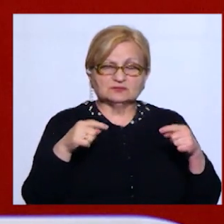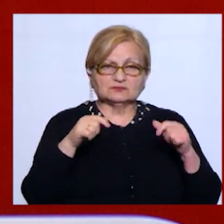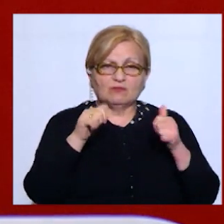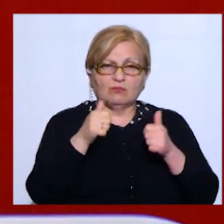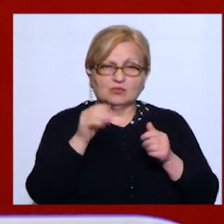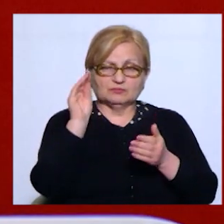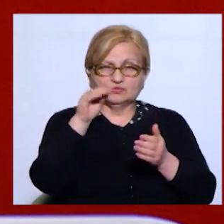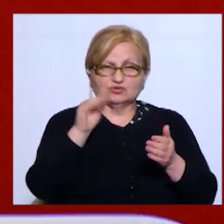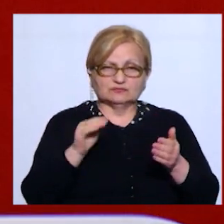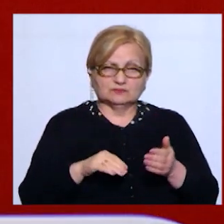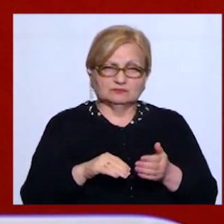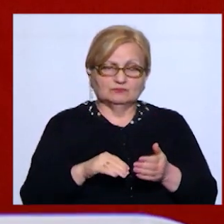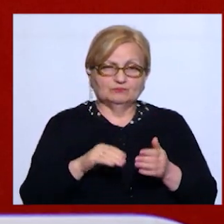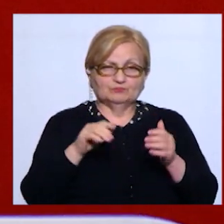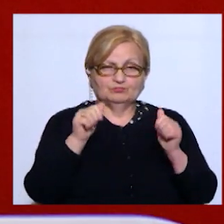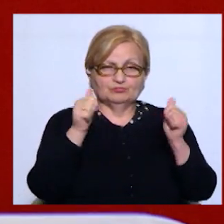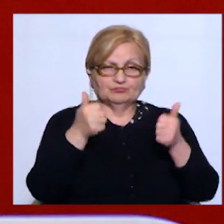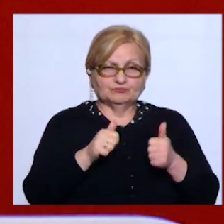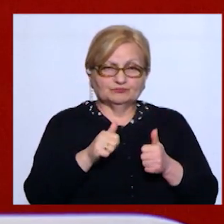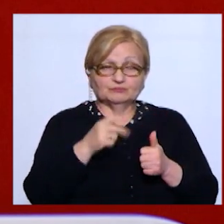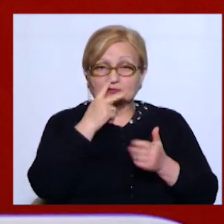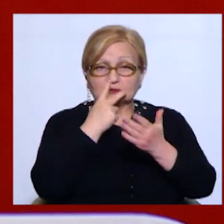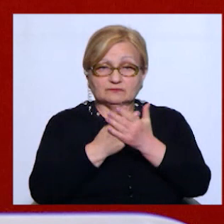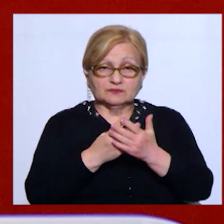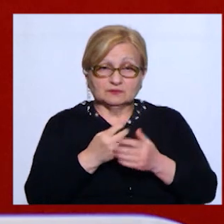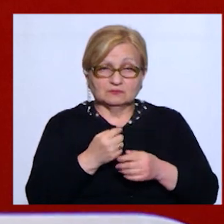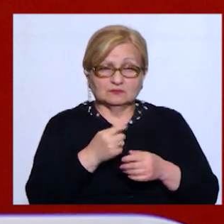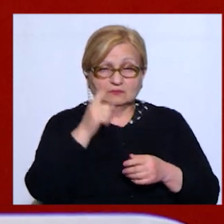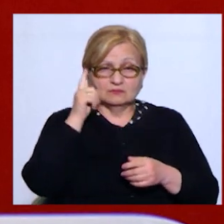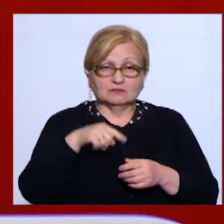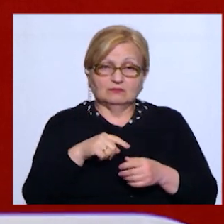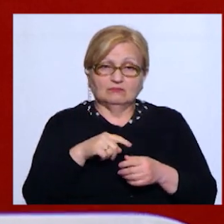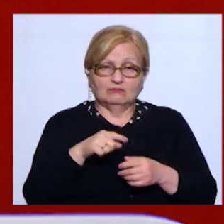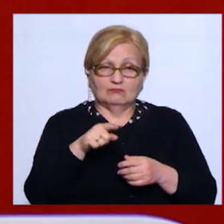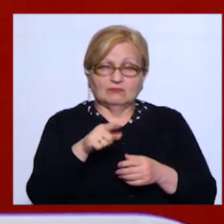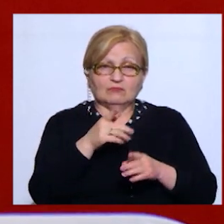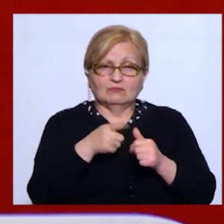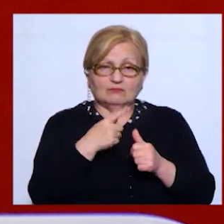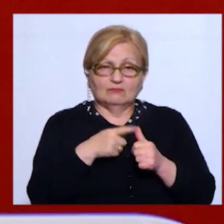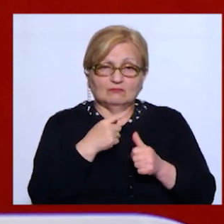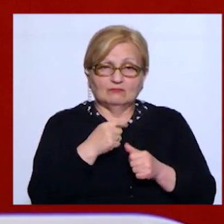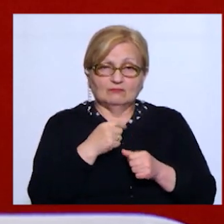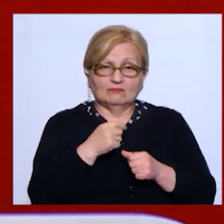ეს დამოკიდებულება. ანუ ფორმას როგორც კი დავინახავთ, ვიცით, რომ ამას ქვია